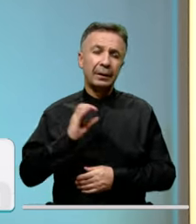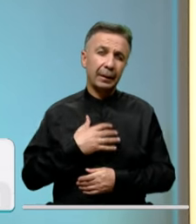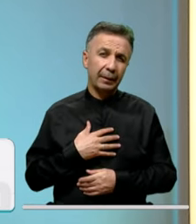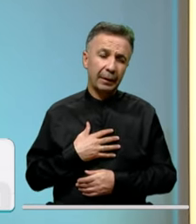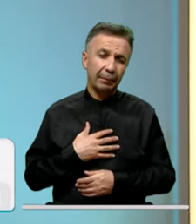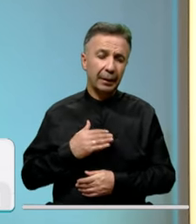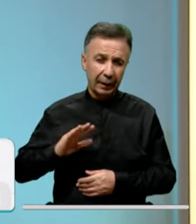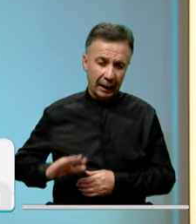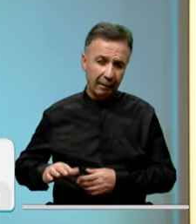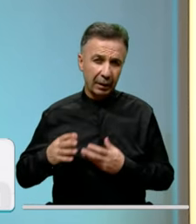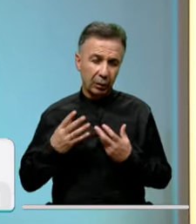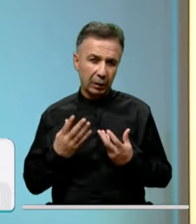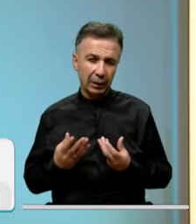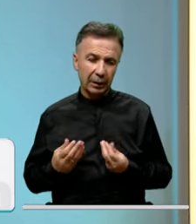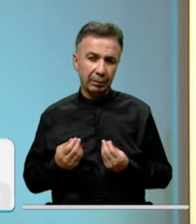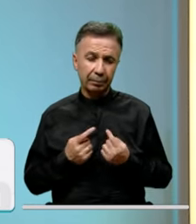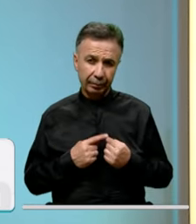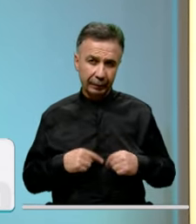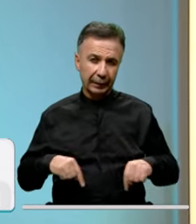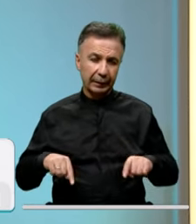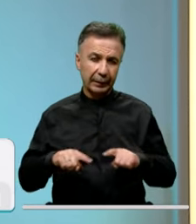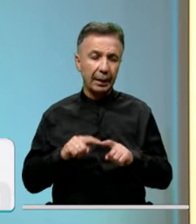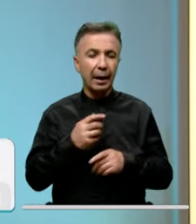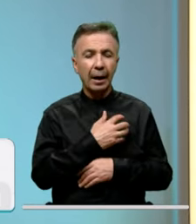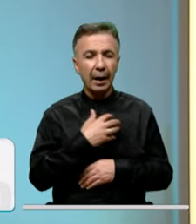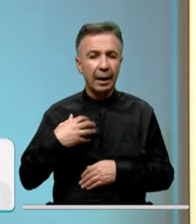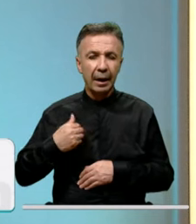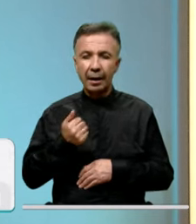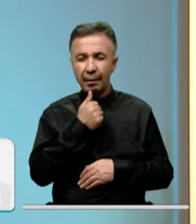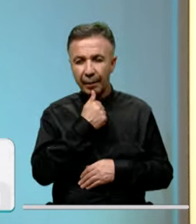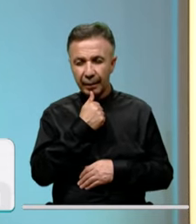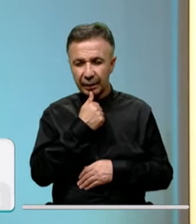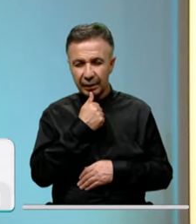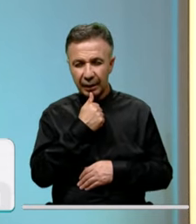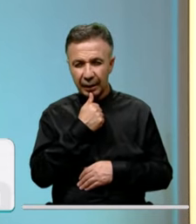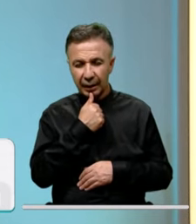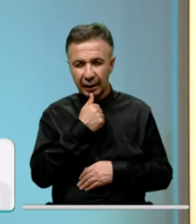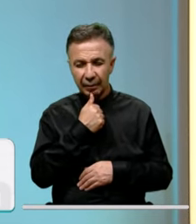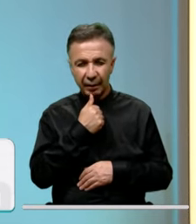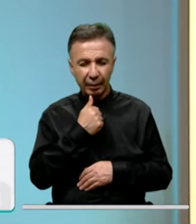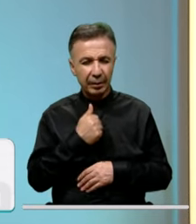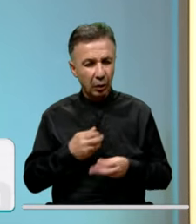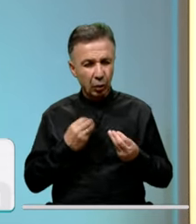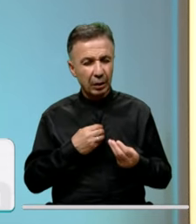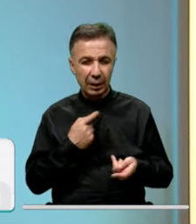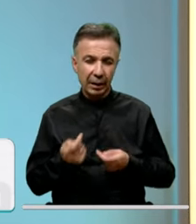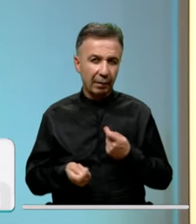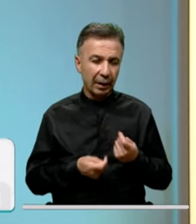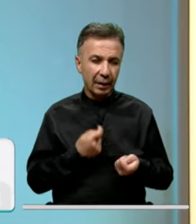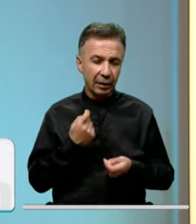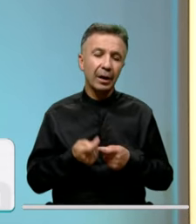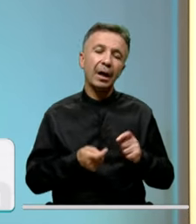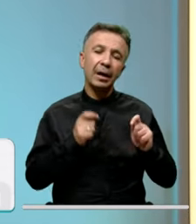bir evlat olarak bizden anne babamıza sergilememizi istediği iyi ve güzel davranışları